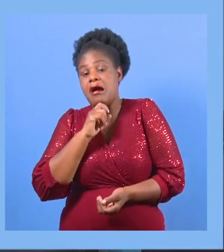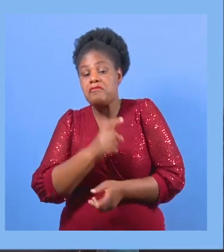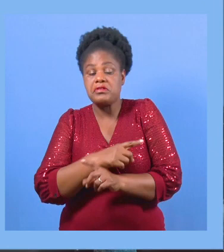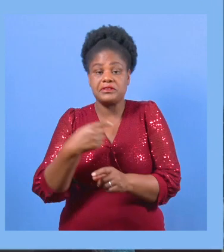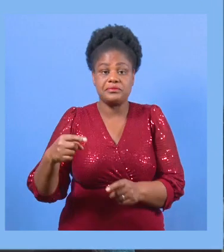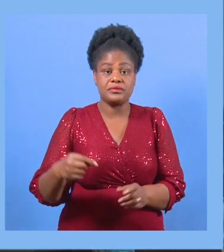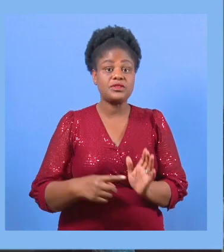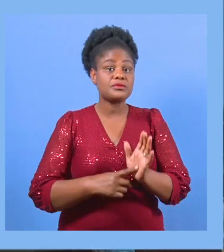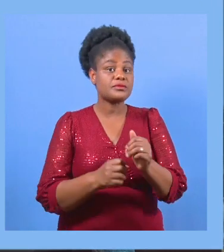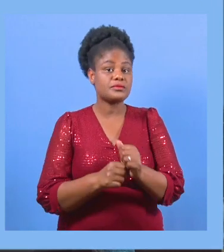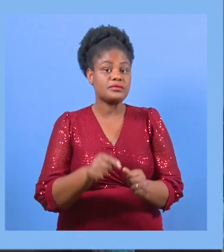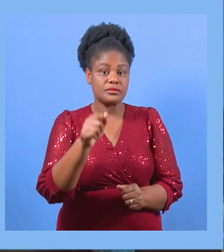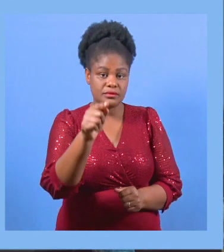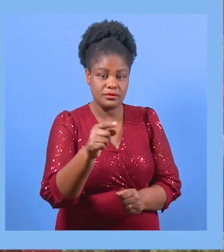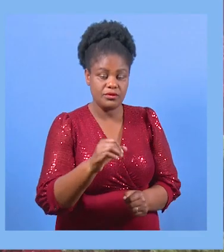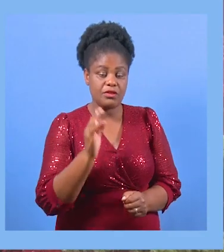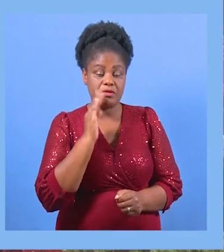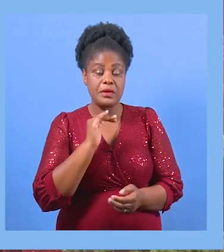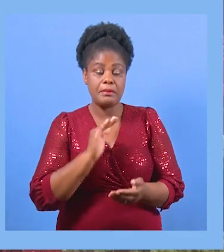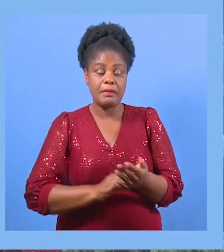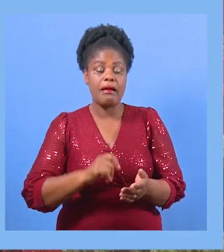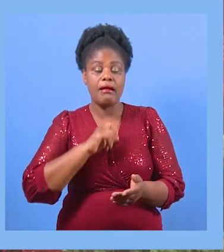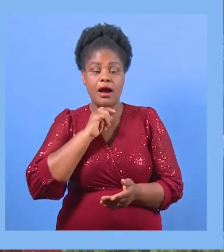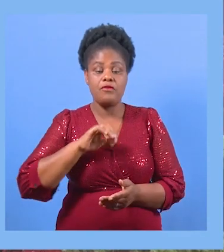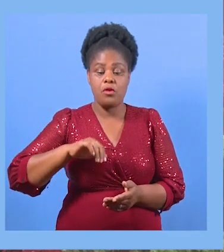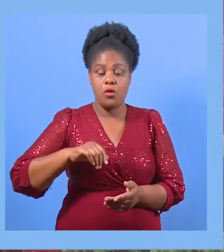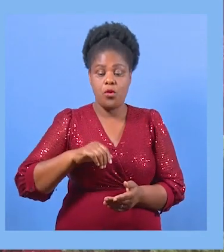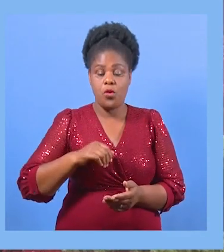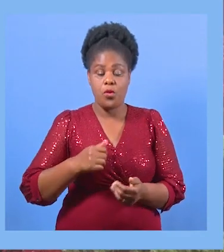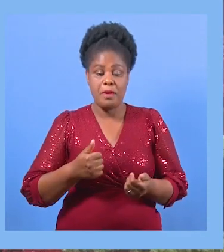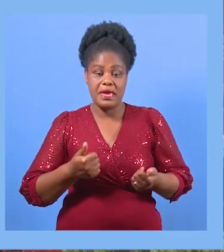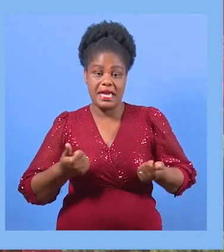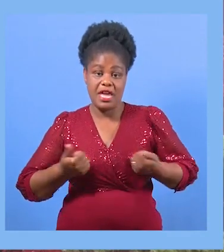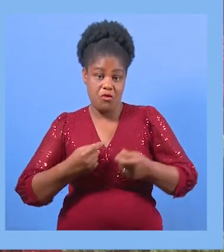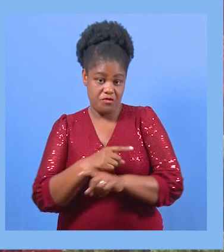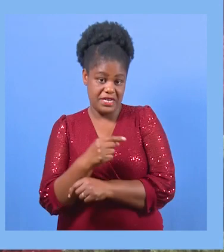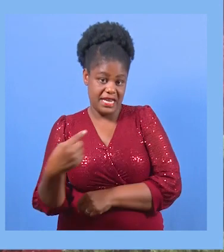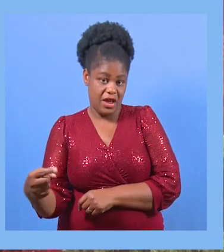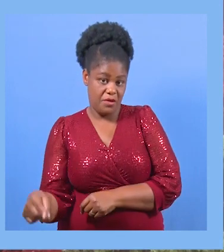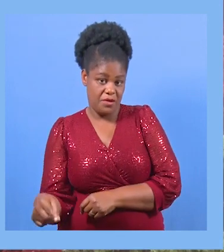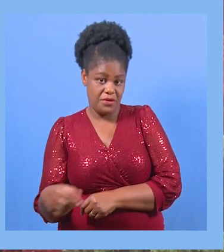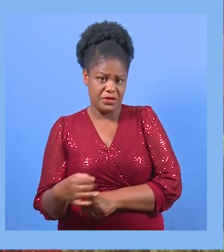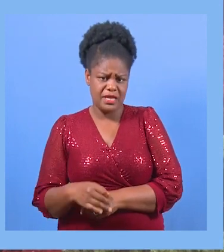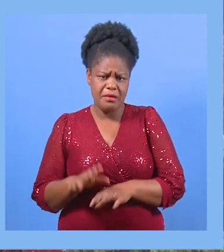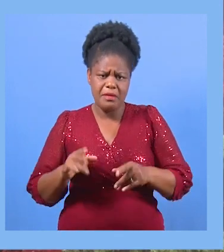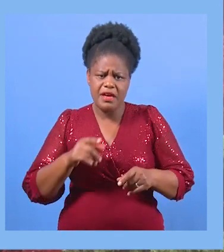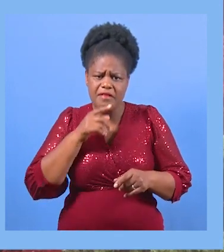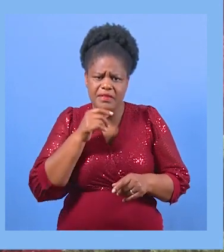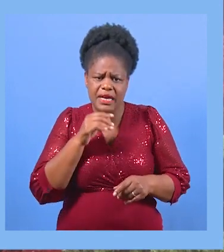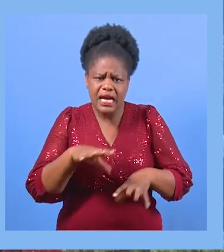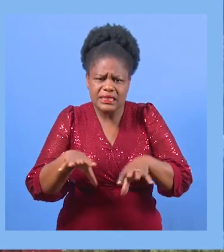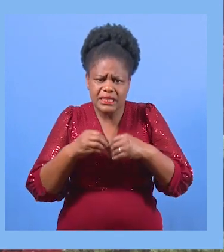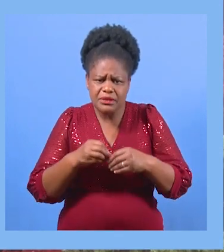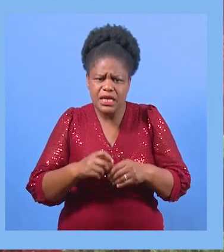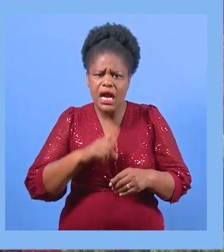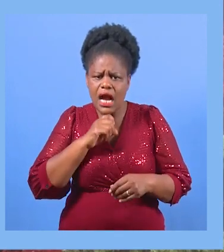iwe watengera musikana wako mota iye asingakwanisi kutenga motikari, vabereki vake vagashira kuti mota yabvepiko,